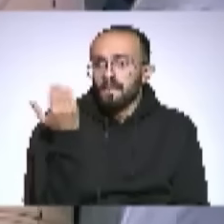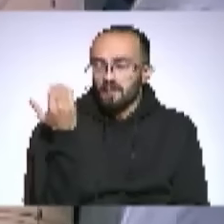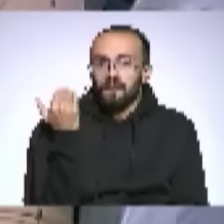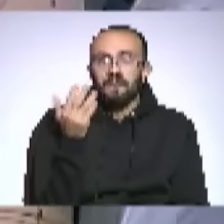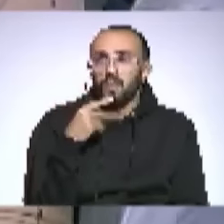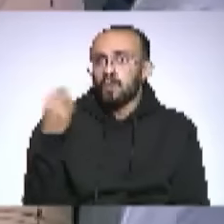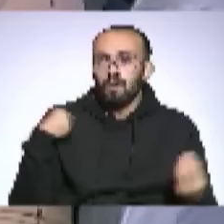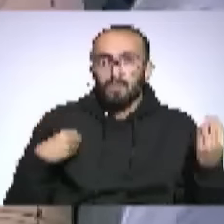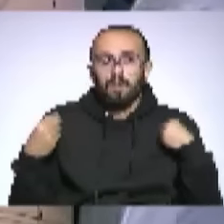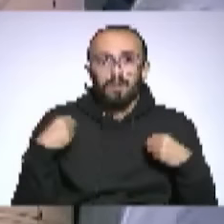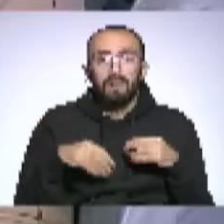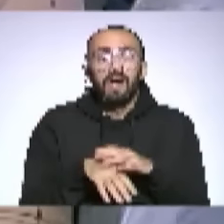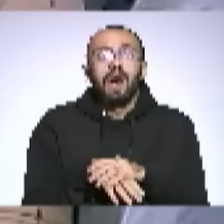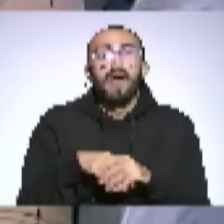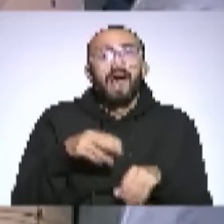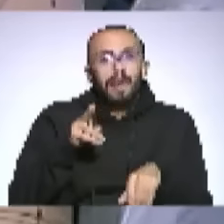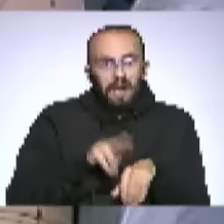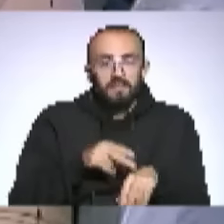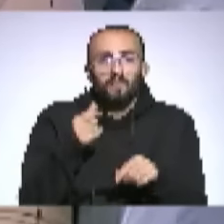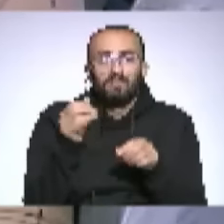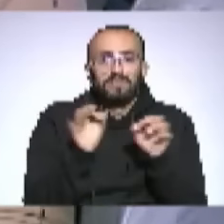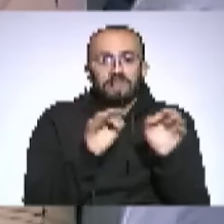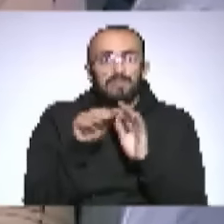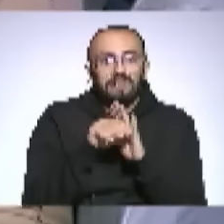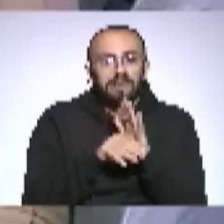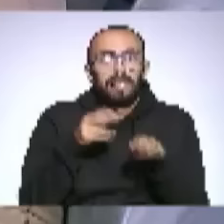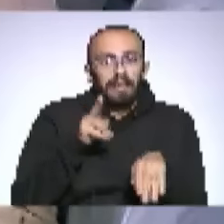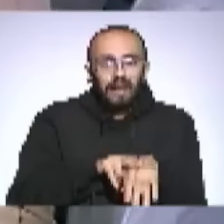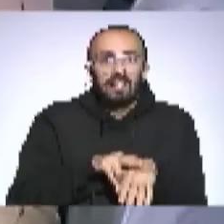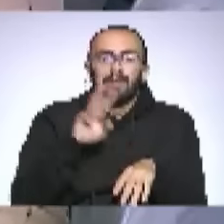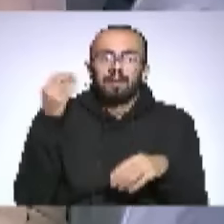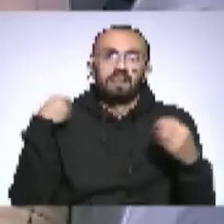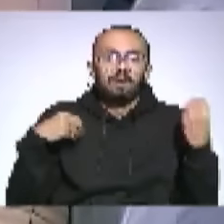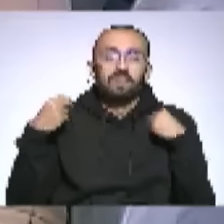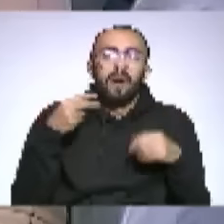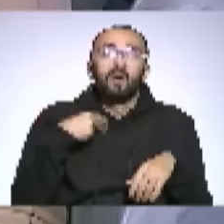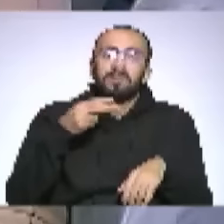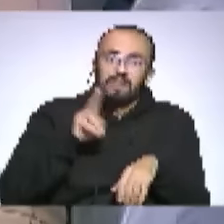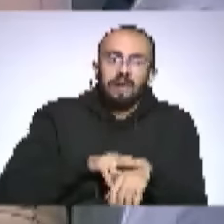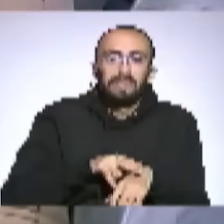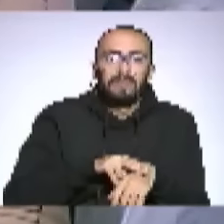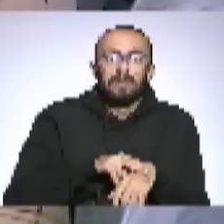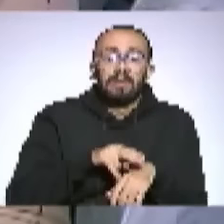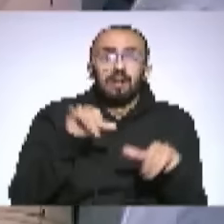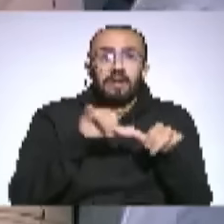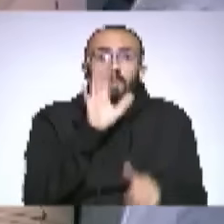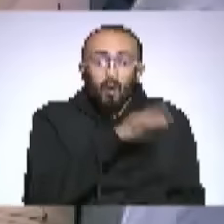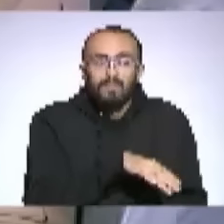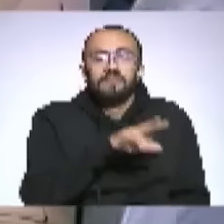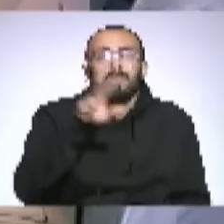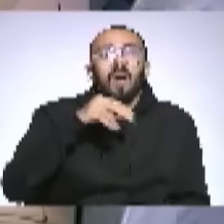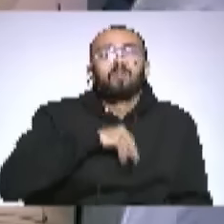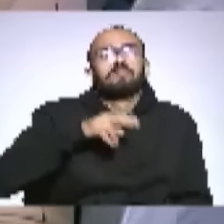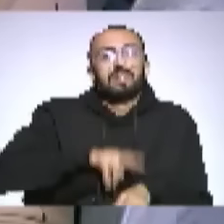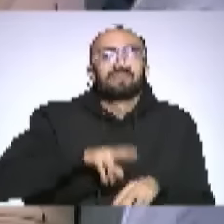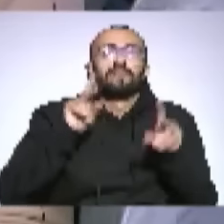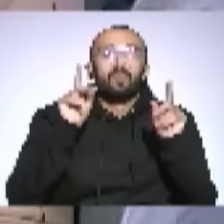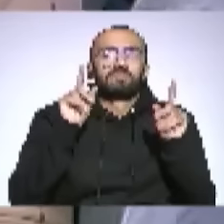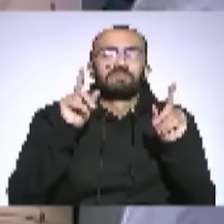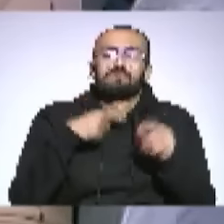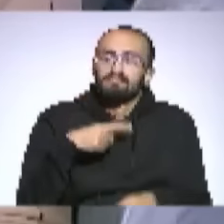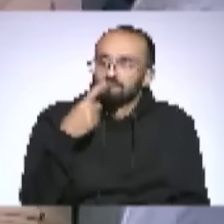مشاهدينا هيتم اعاده حلقه التدبير المالي ح لانه ناس كتير طلبتها وهي موجوده على السوشيال ميديا بس ناس كتير طلبتها